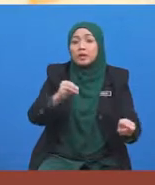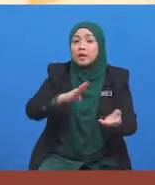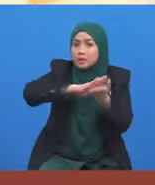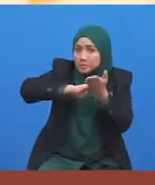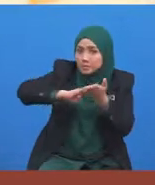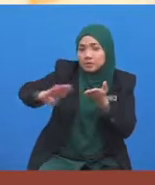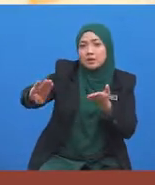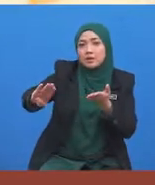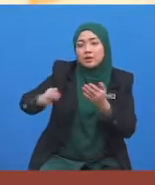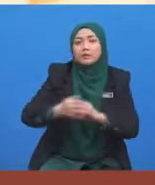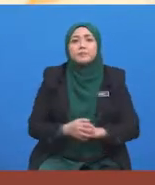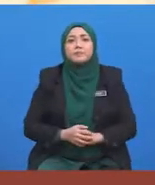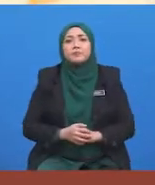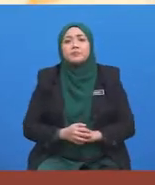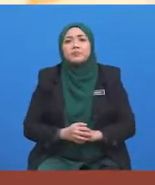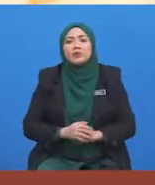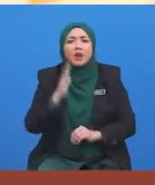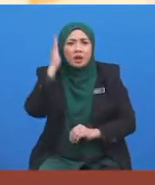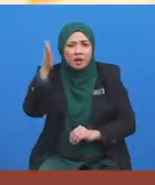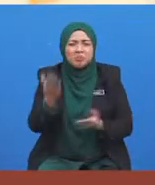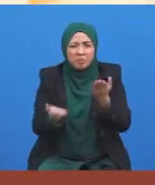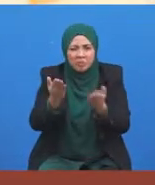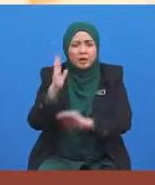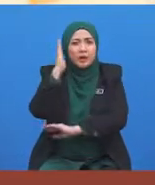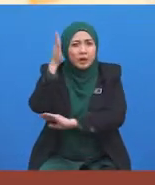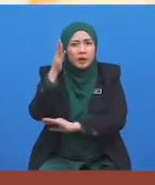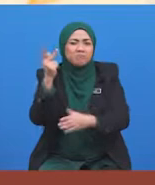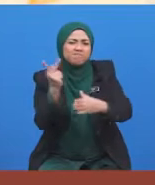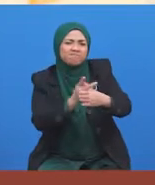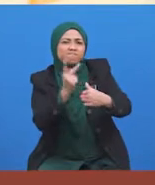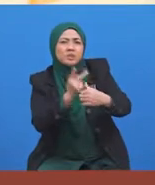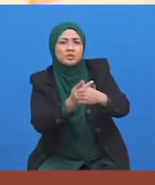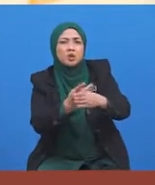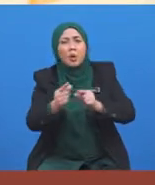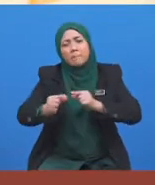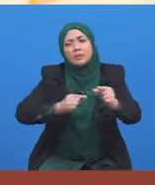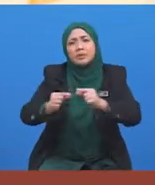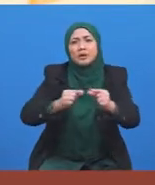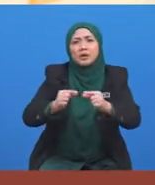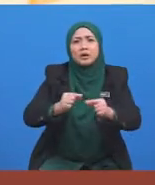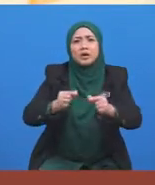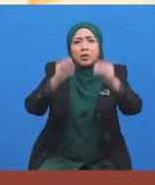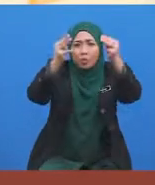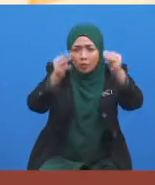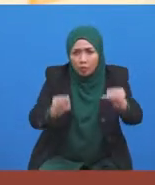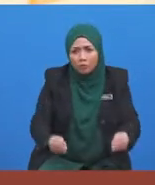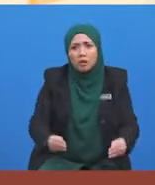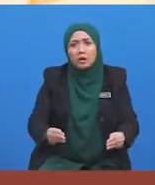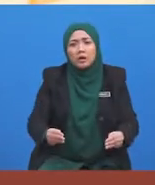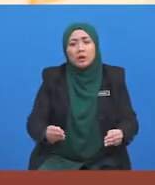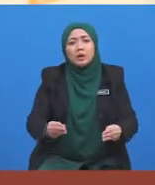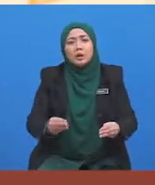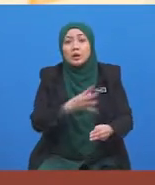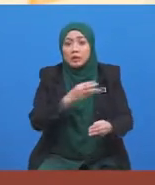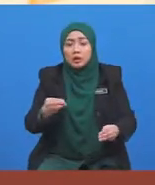dibersihkan. Keadaan ini akan mengganggu aktiviti pergerakan harian penduduk sekitar dan